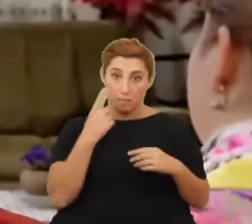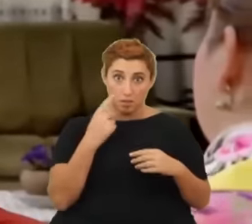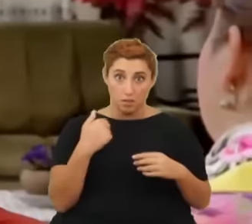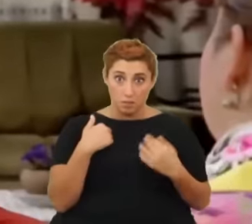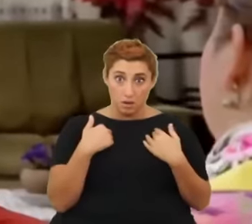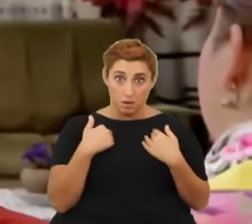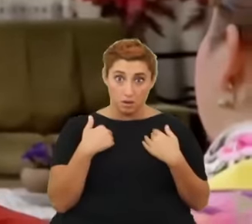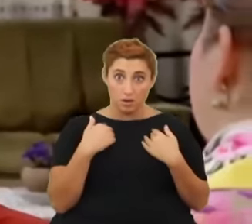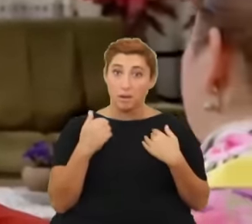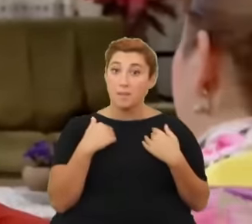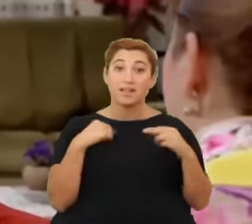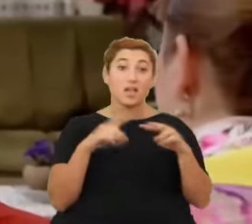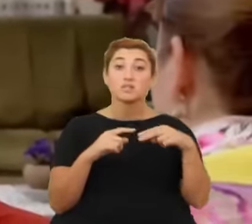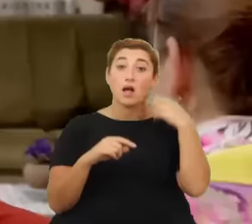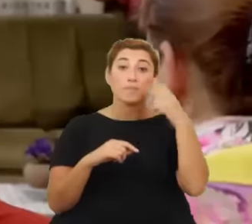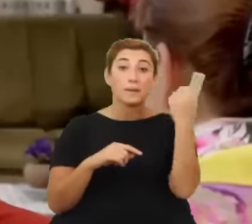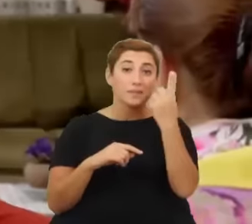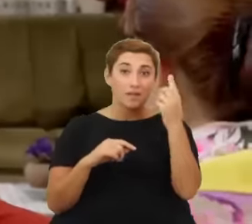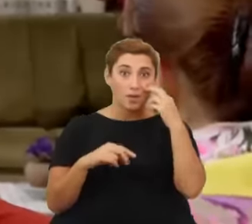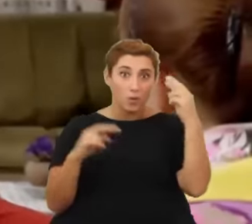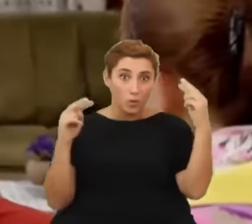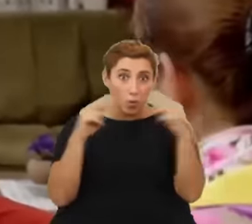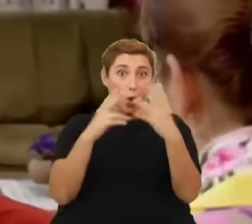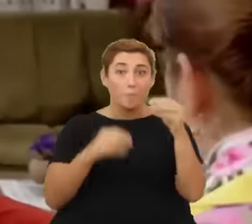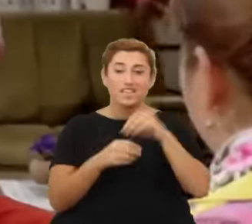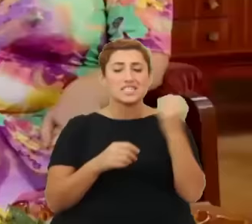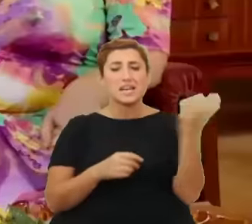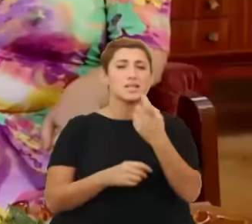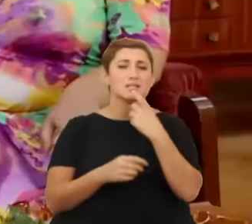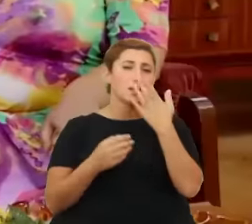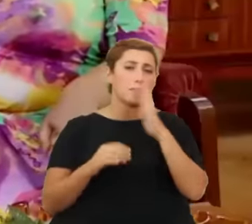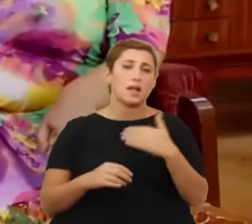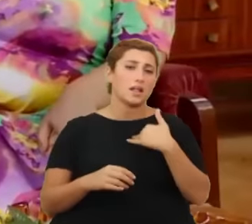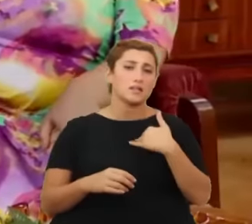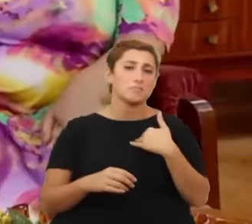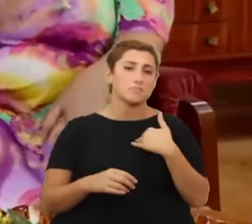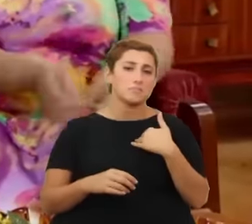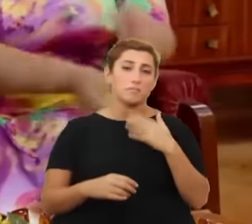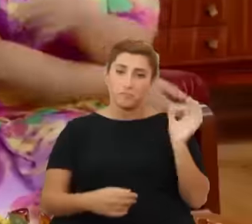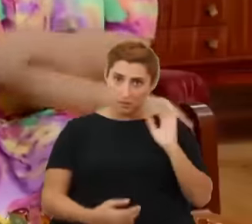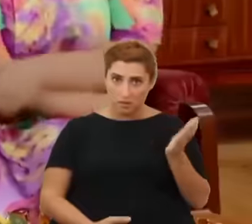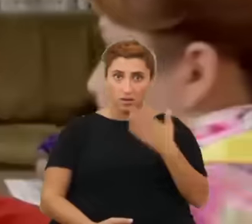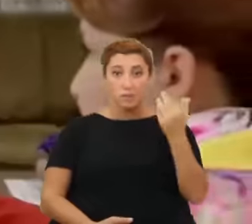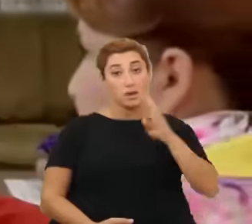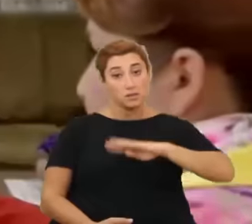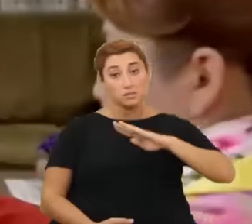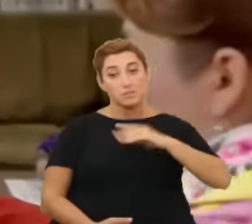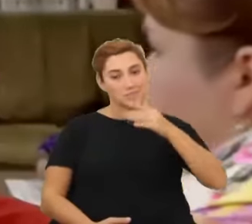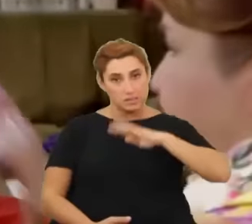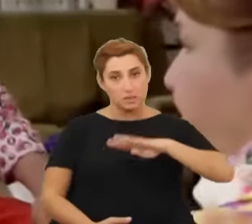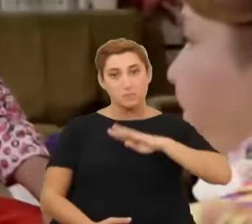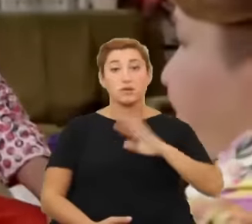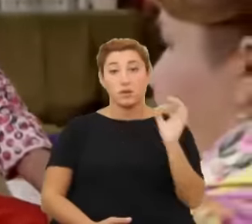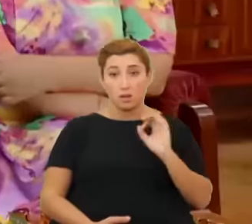bana. Ben Nazlı ablanla bir kere göz göze gelmek için kaç yıl bekledim? Ya biraz sabır, biraz